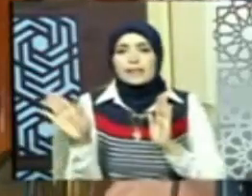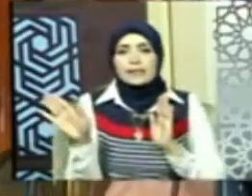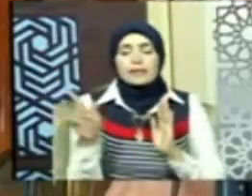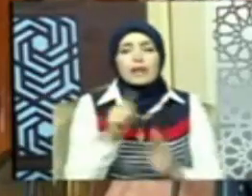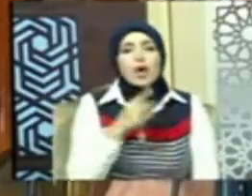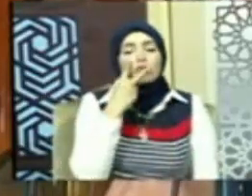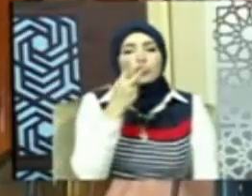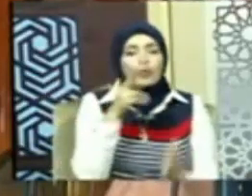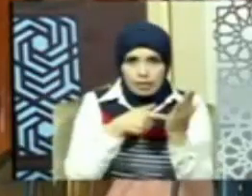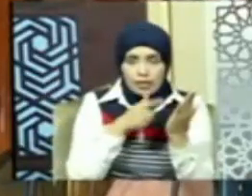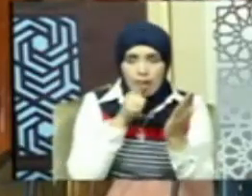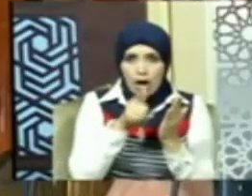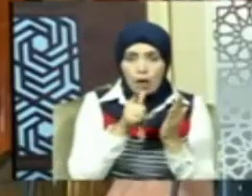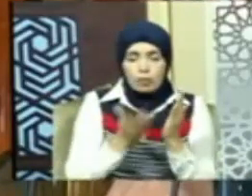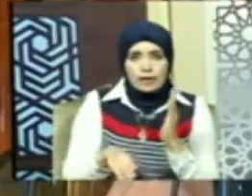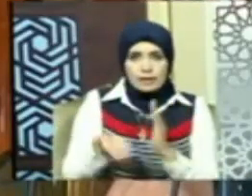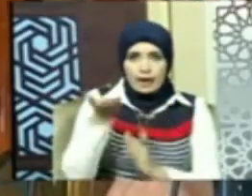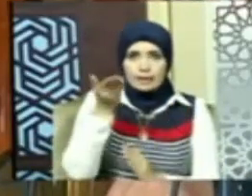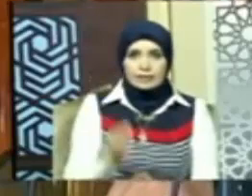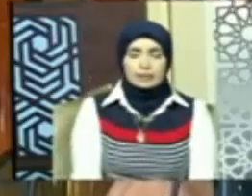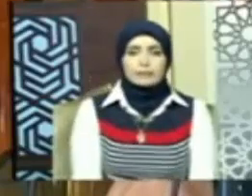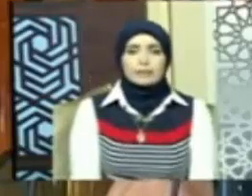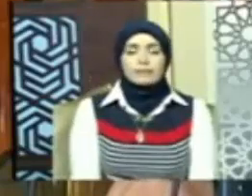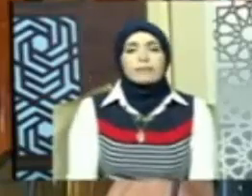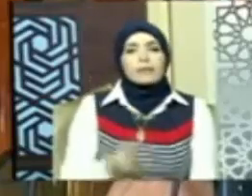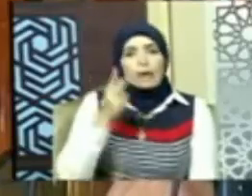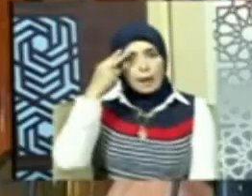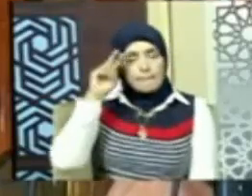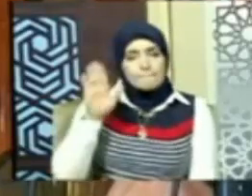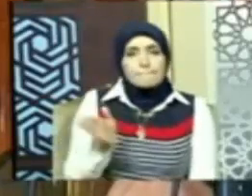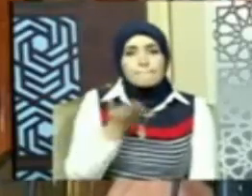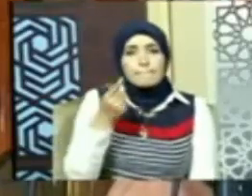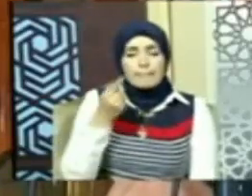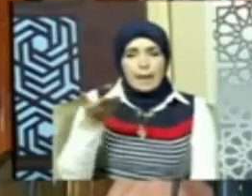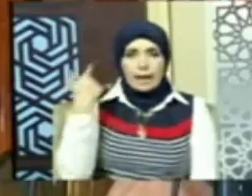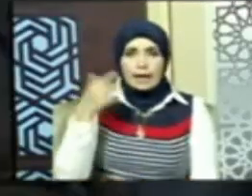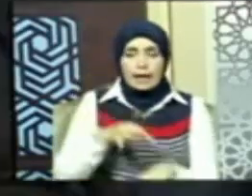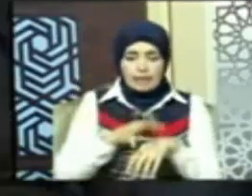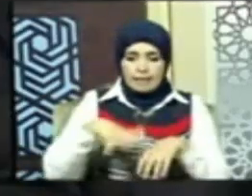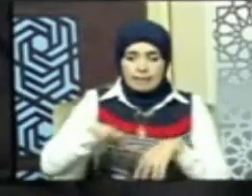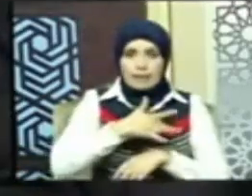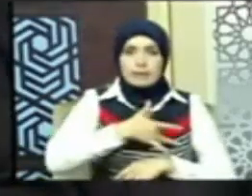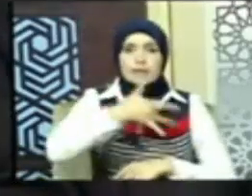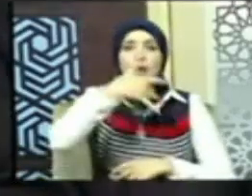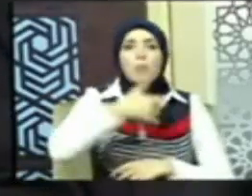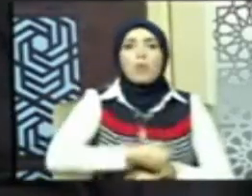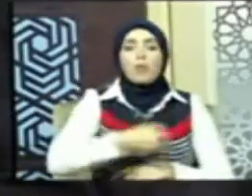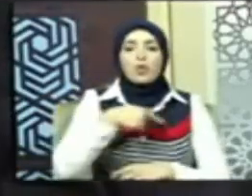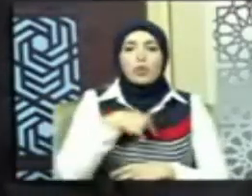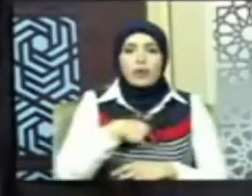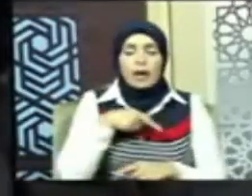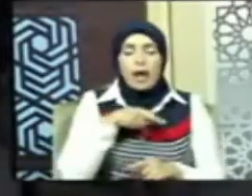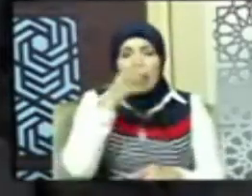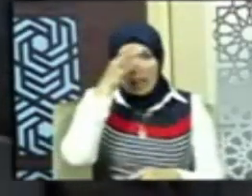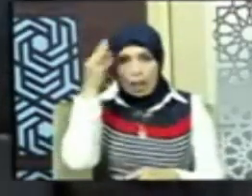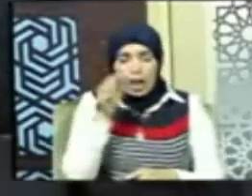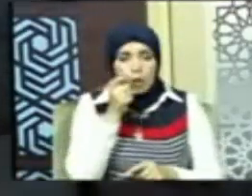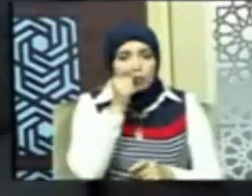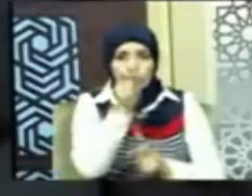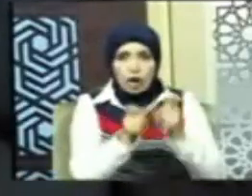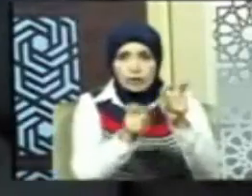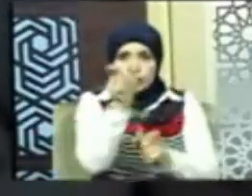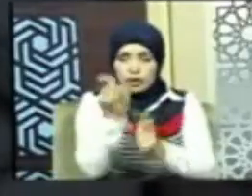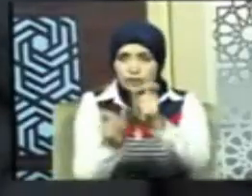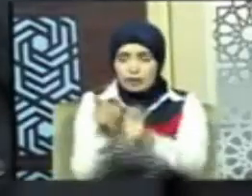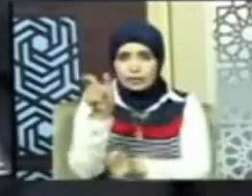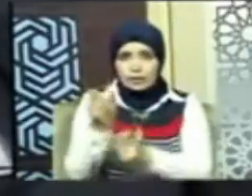قوله تعالى: وما كان المؤمنون لينفروا كافة فلولا نفى من كل فرقة